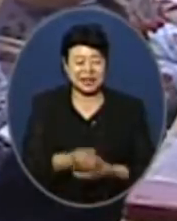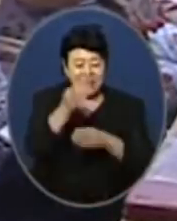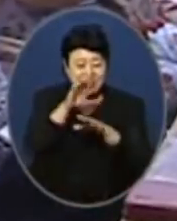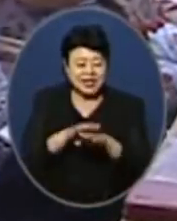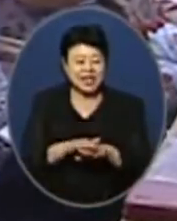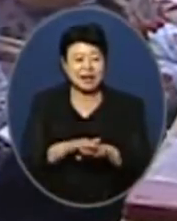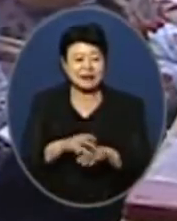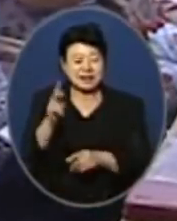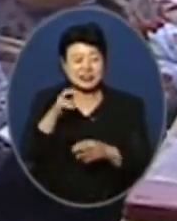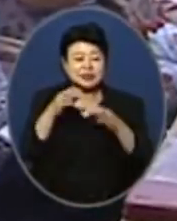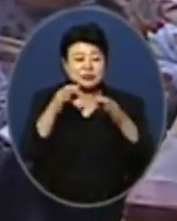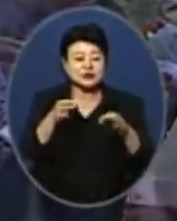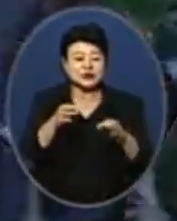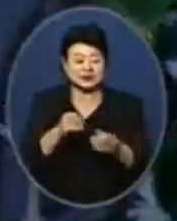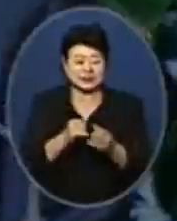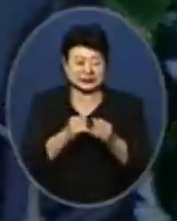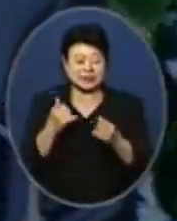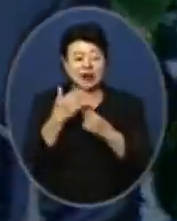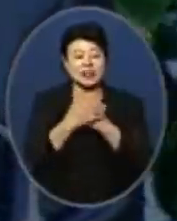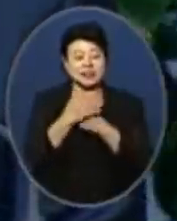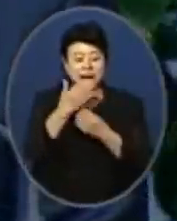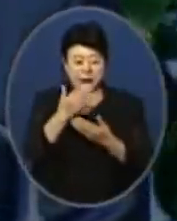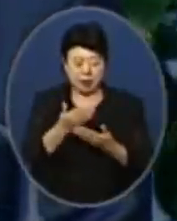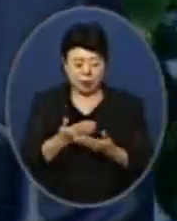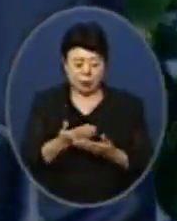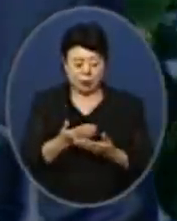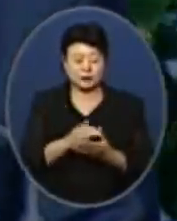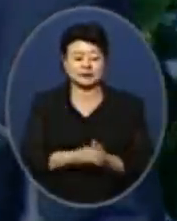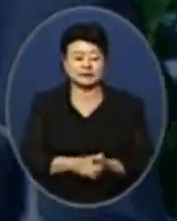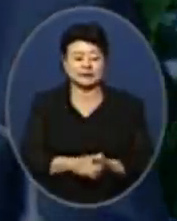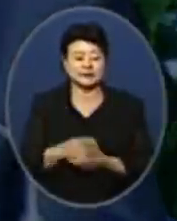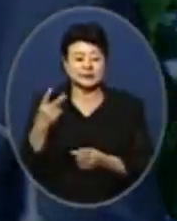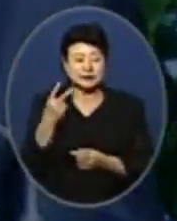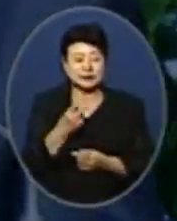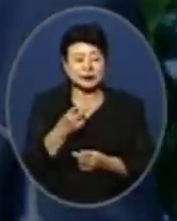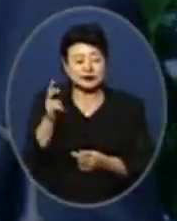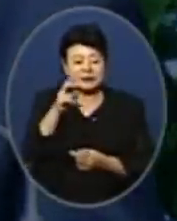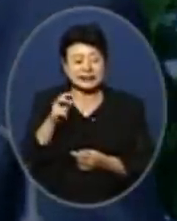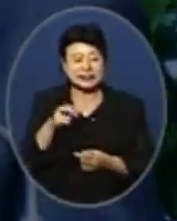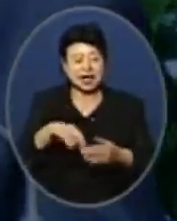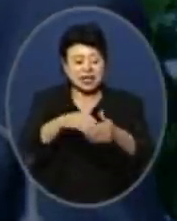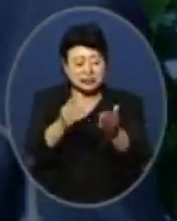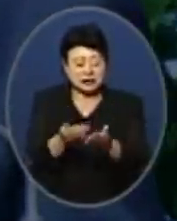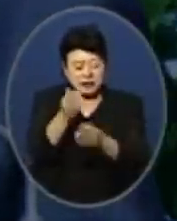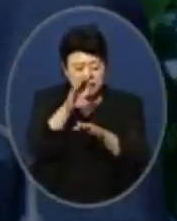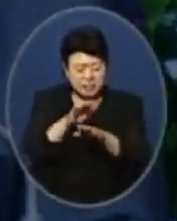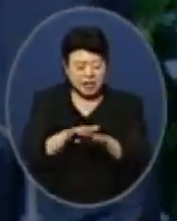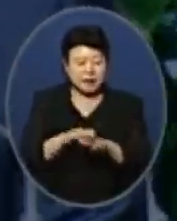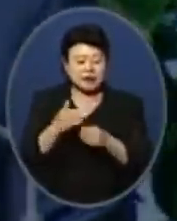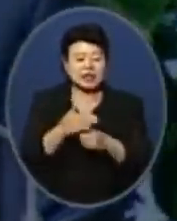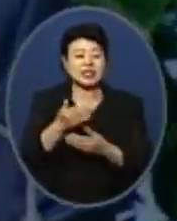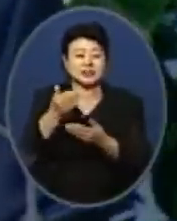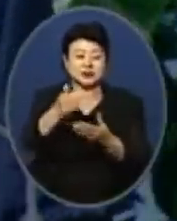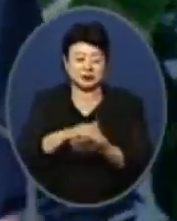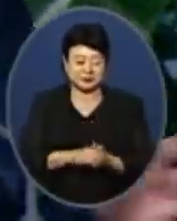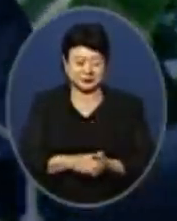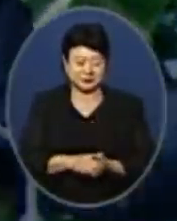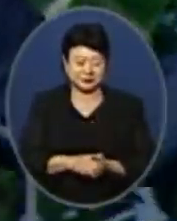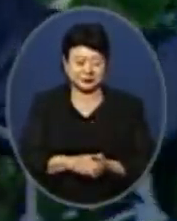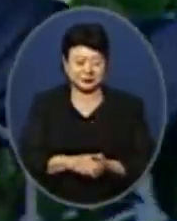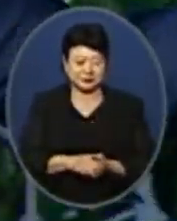예비 찬송 부른 사람도 은혜를 많이 끼쳤고요. 찬양대도 예배를 많이 끼쳤고